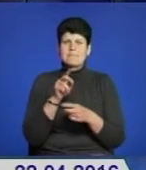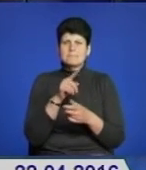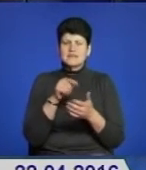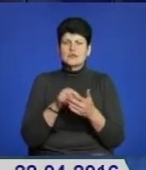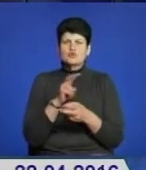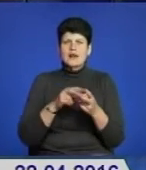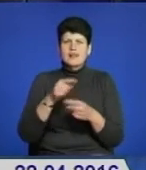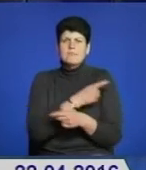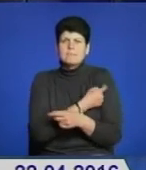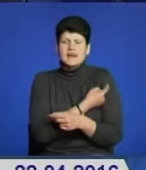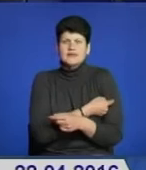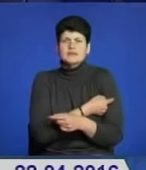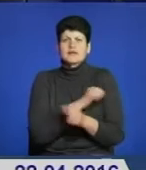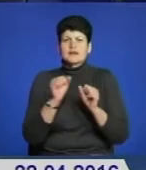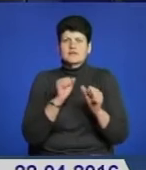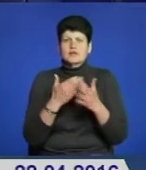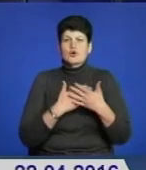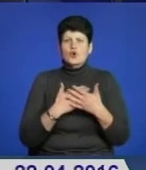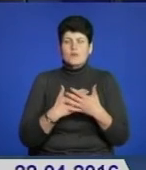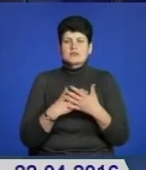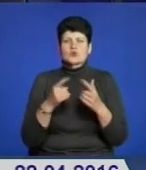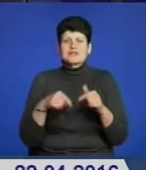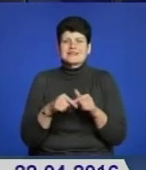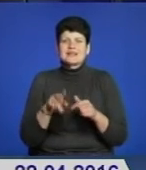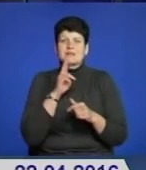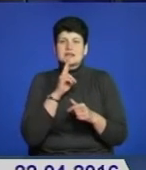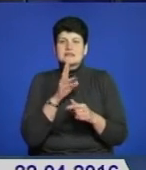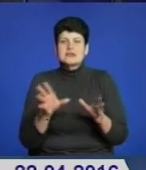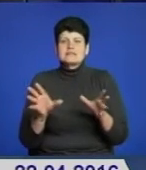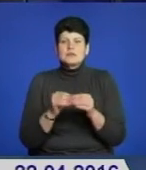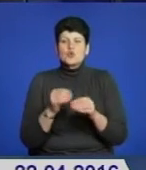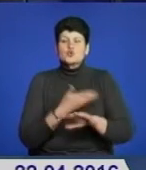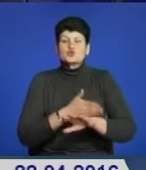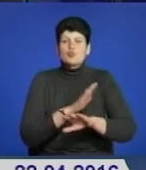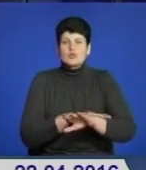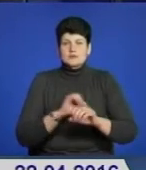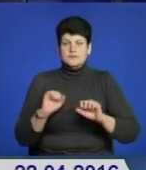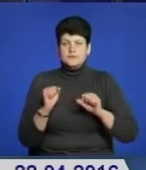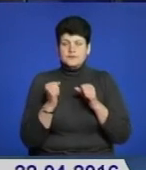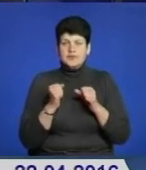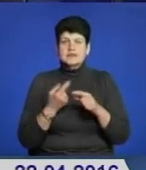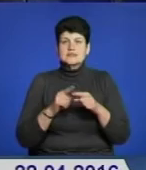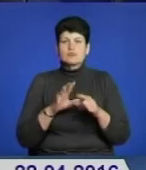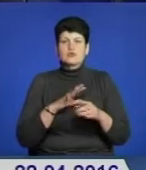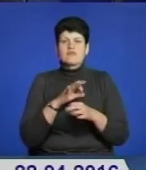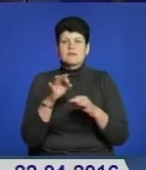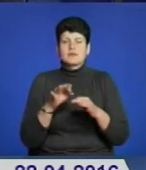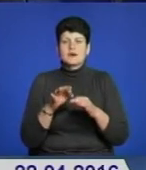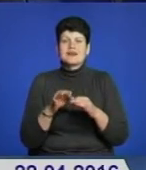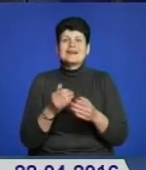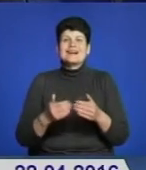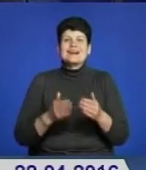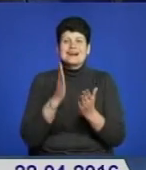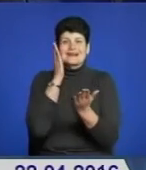медики, психологи та керівники громадських організацій Кременеччини спільно з польськими колегами. Зустріч відбулася в рамках міжнародного проєкту «Рівним